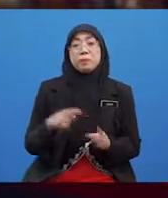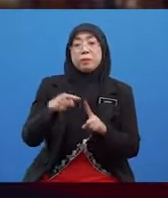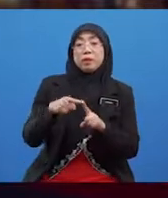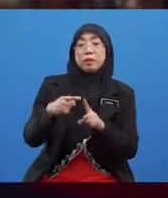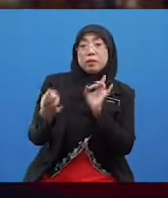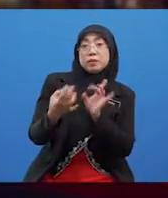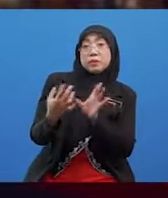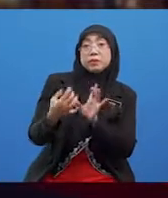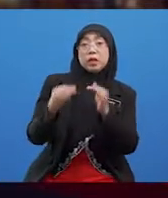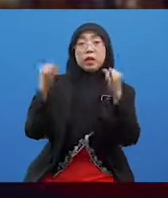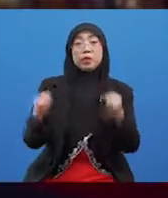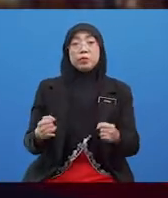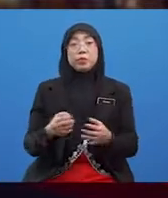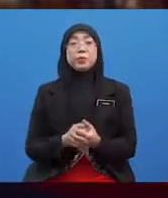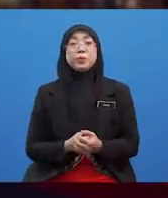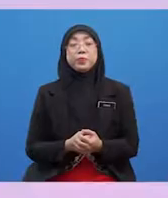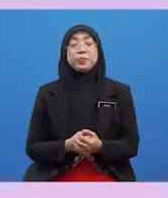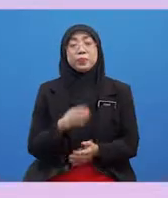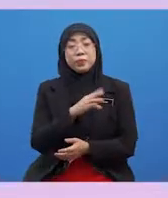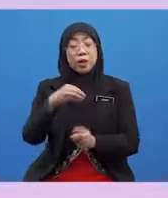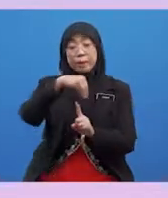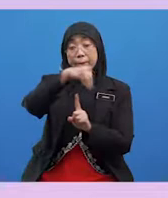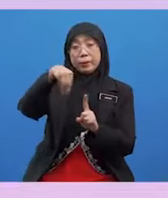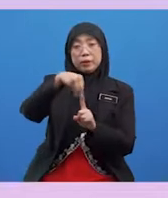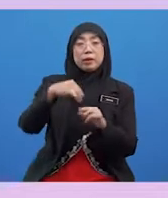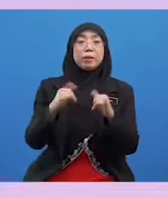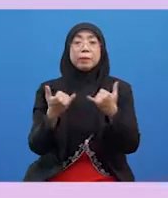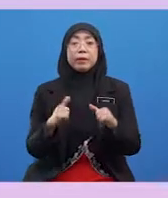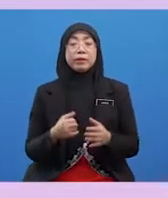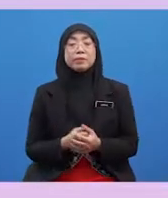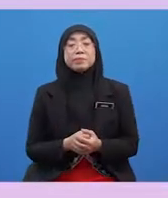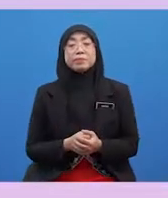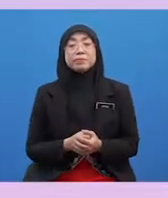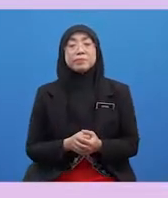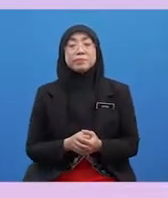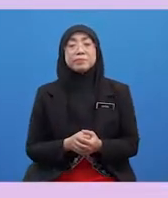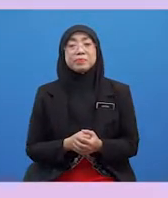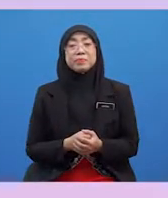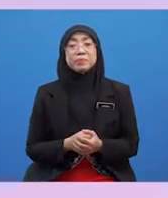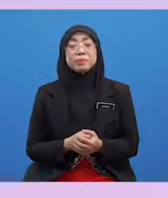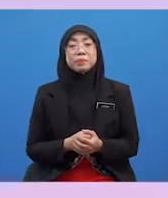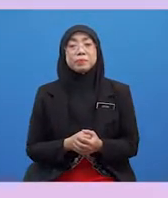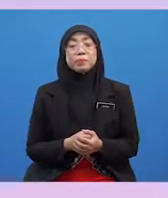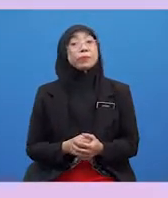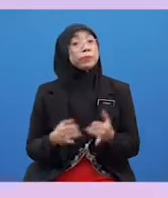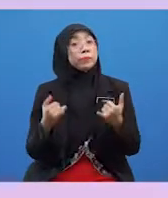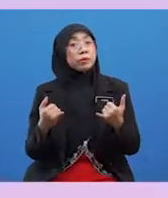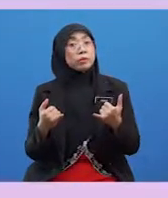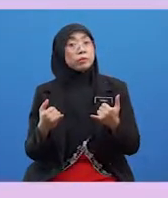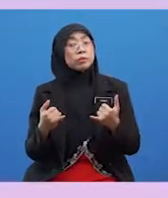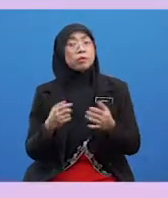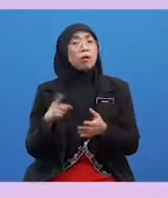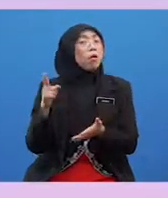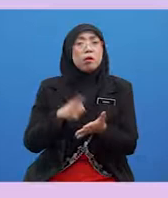dan persekitaran permainan. Dari segi individu, seharusnya seseorang individu